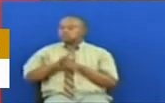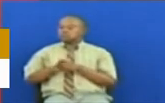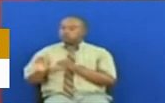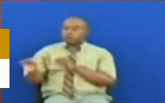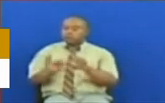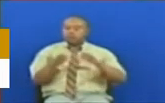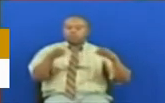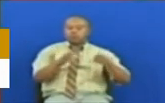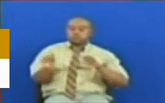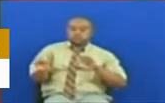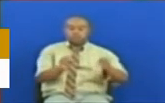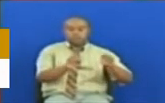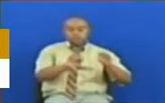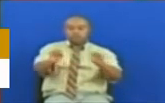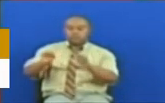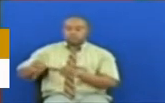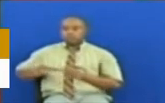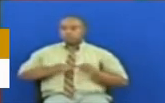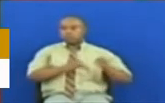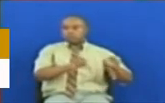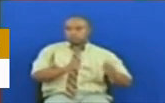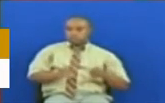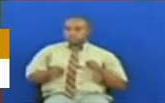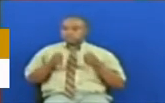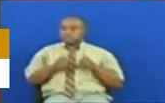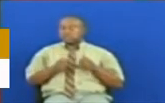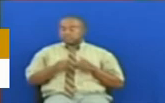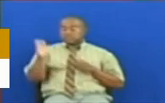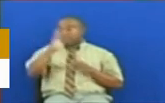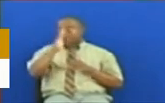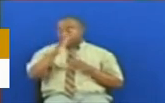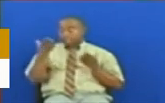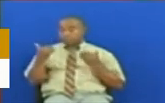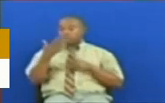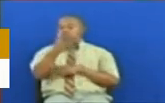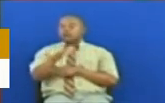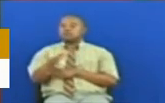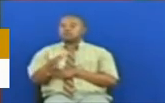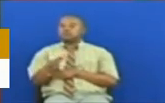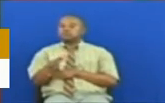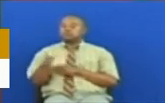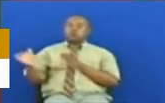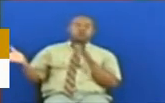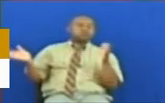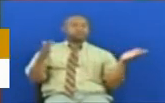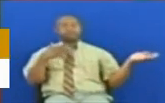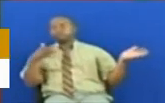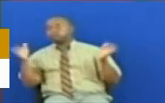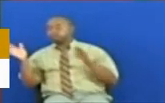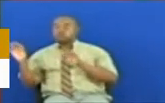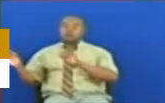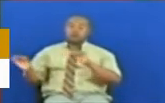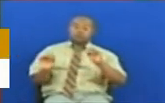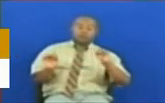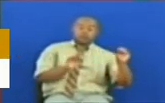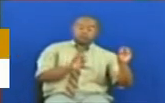makundi na wanahama kulingana na texture ya maji inavyobadilika. Zile pepo za kaskazi, pepo za kusi. Kwa hiyo kuna